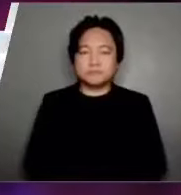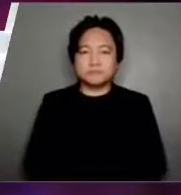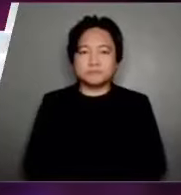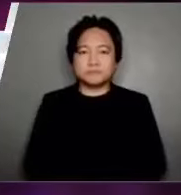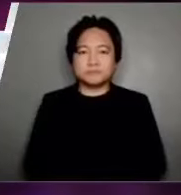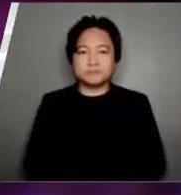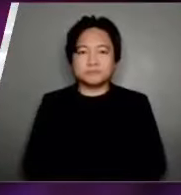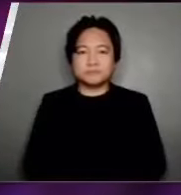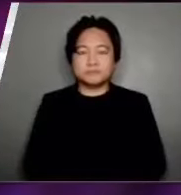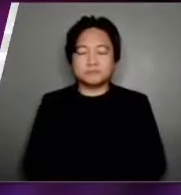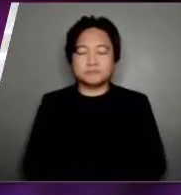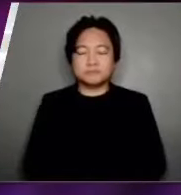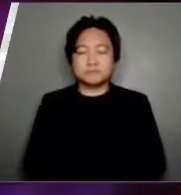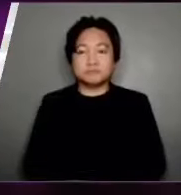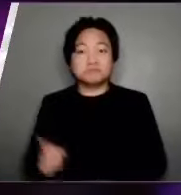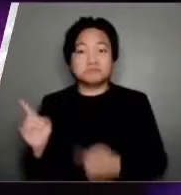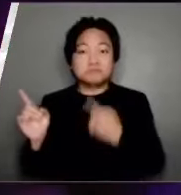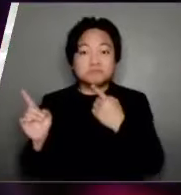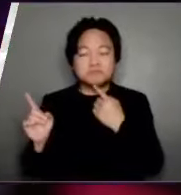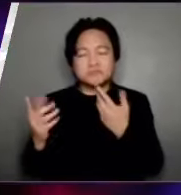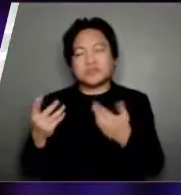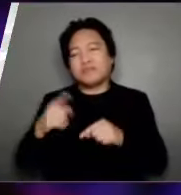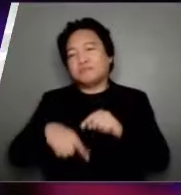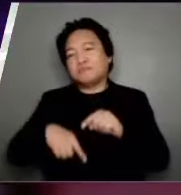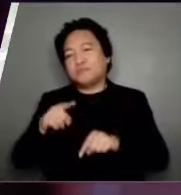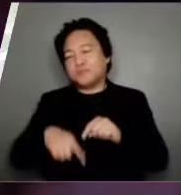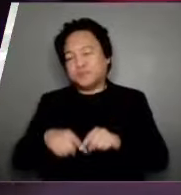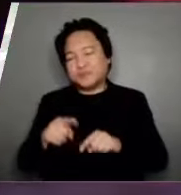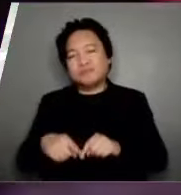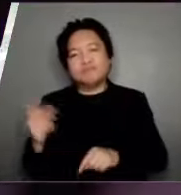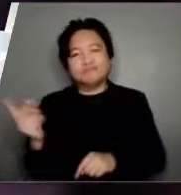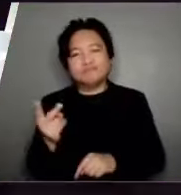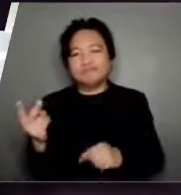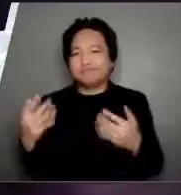We are friends and whatever